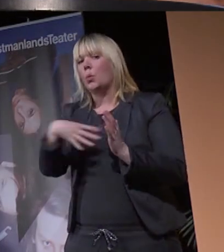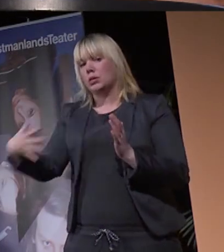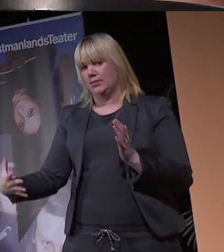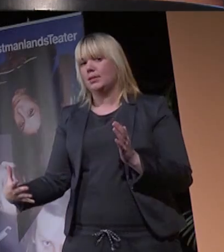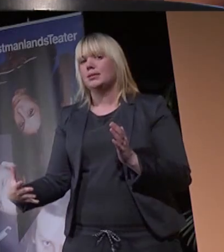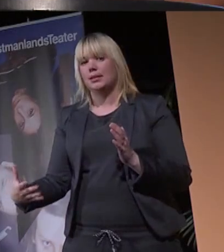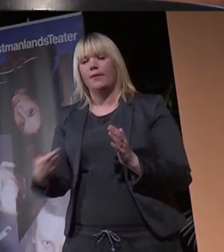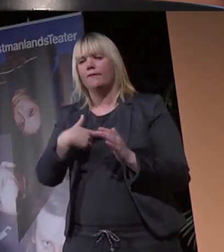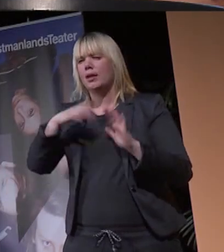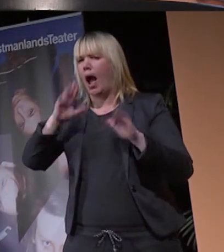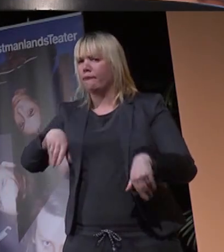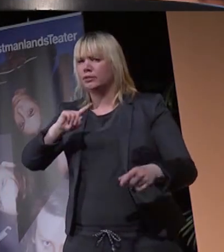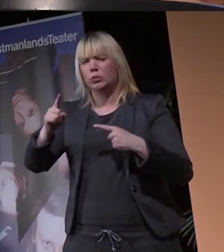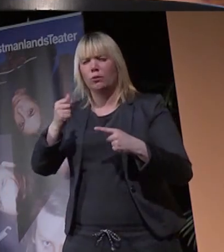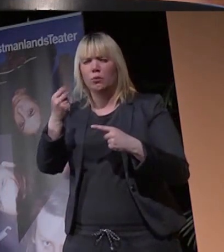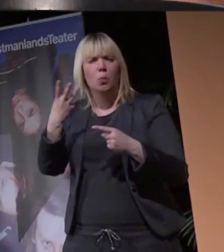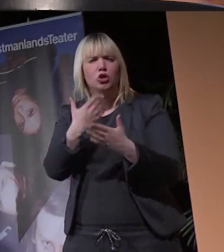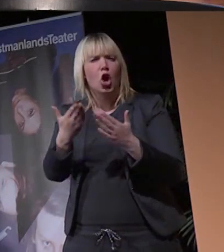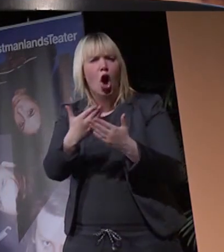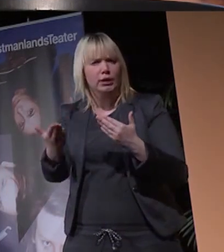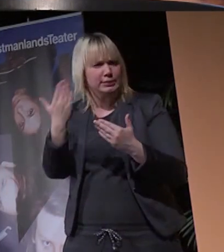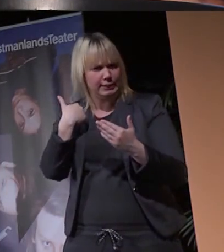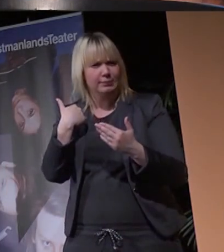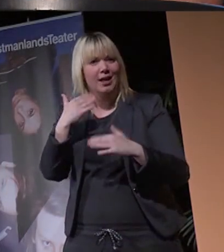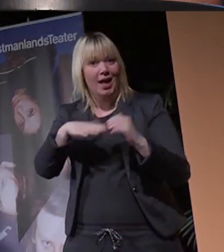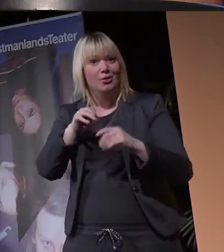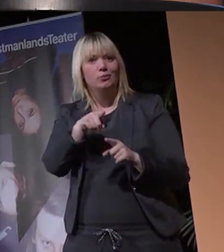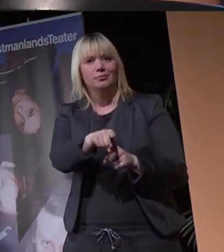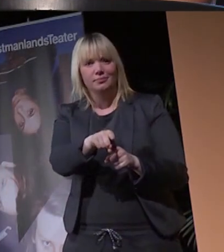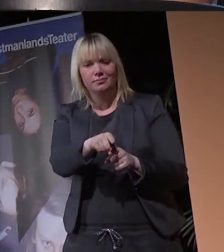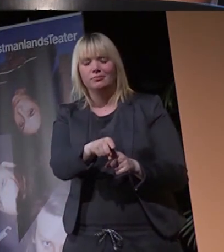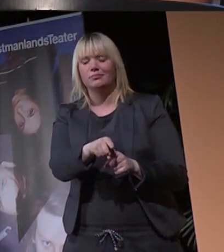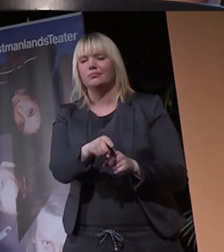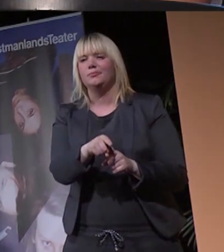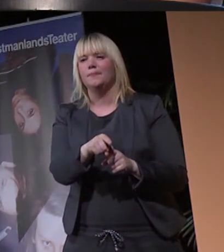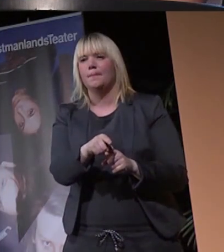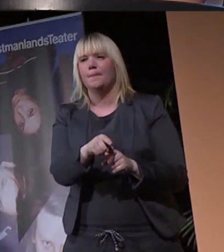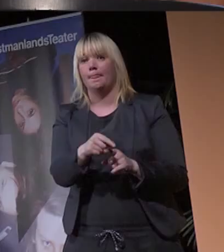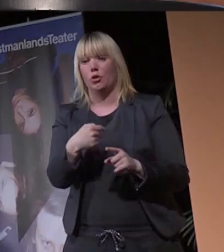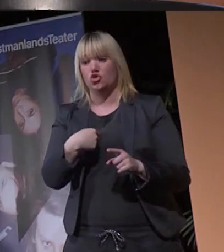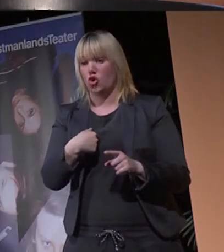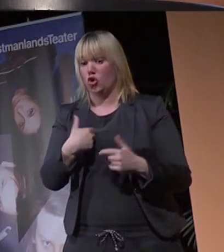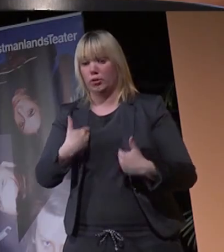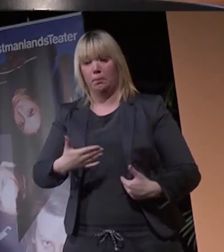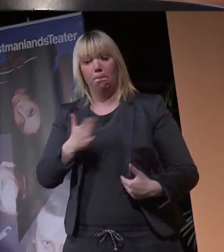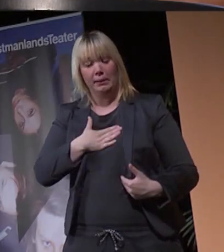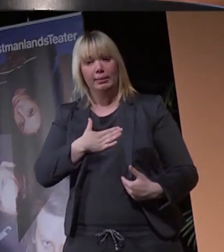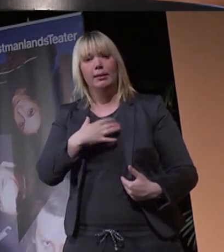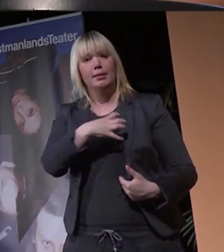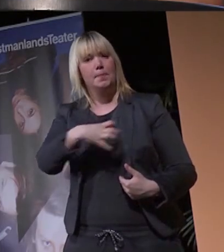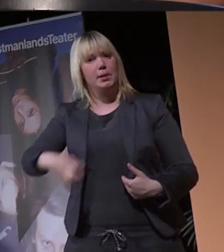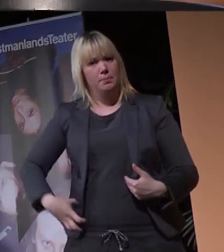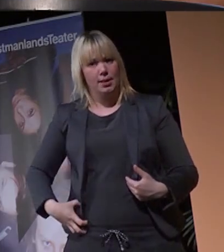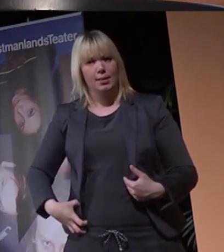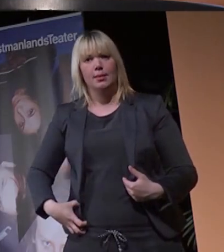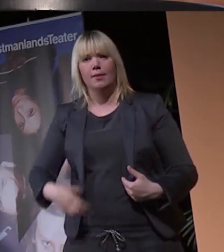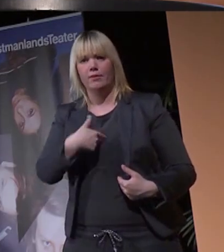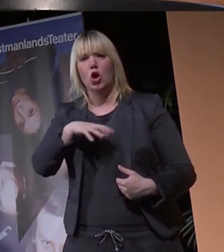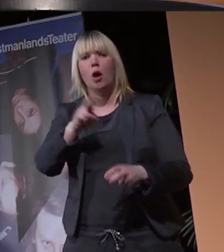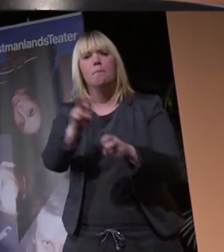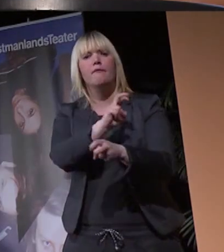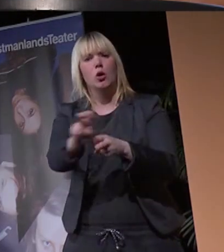redan 1 januari 15. Och så sköt man det till 1 januari 2016. Mm. Det här är ju Skatteverket och jag ska ju inte, bör inte och vill inte lägga mig i vad